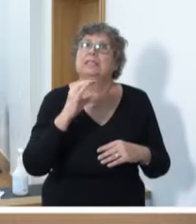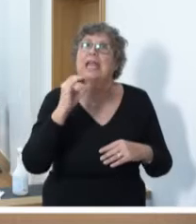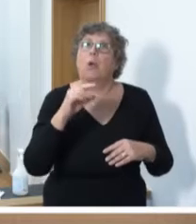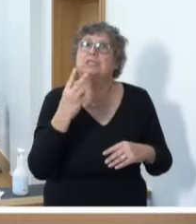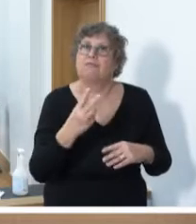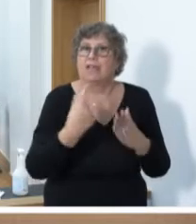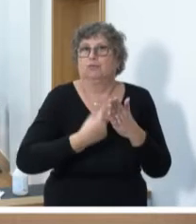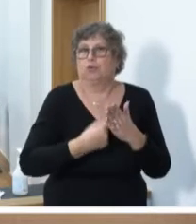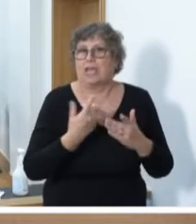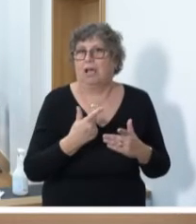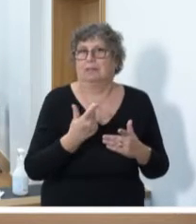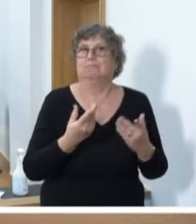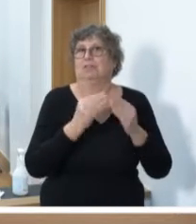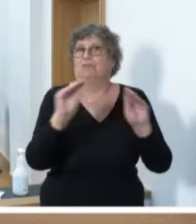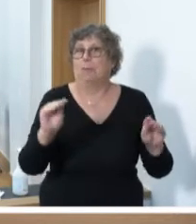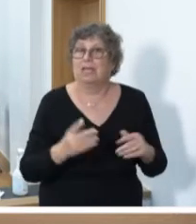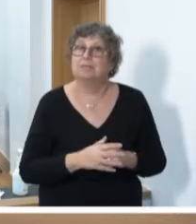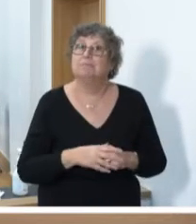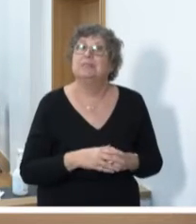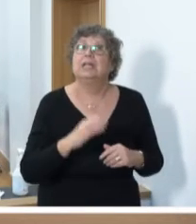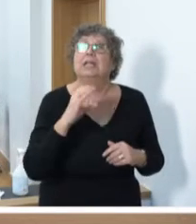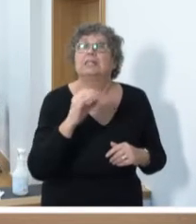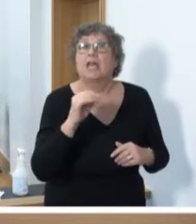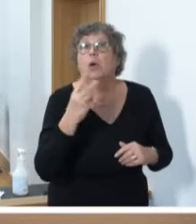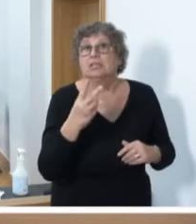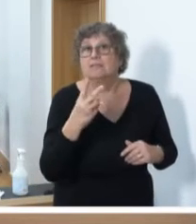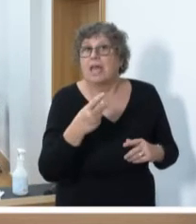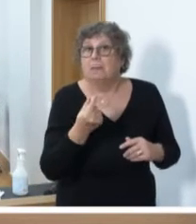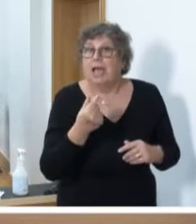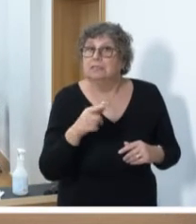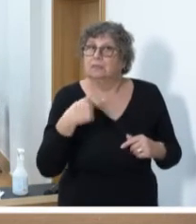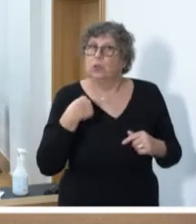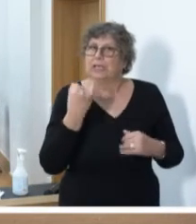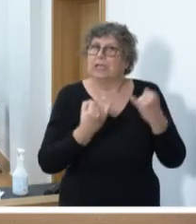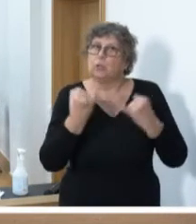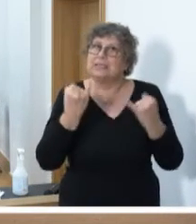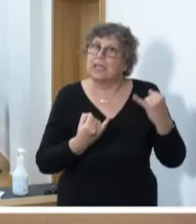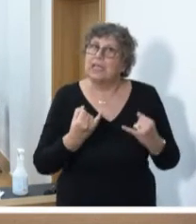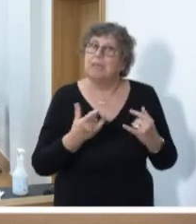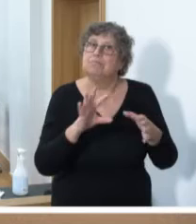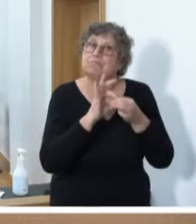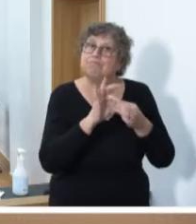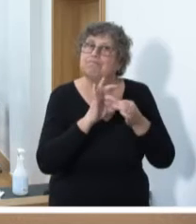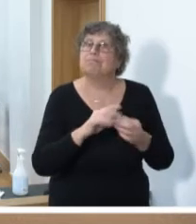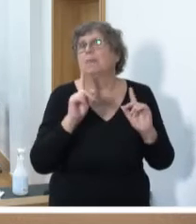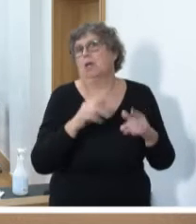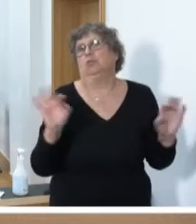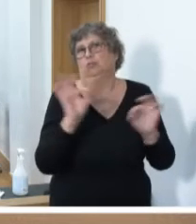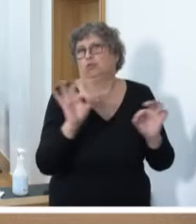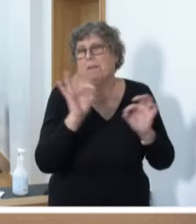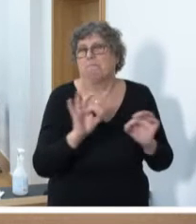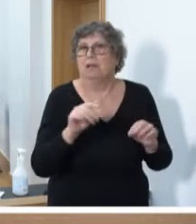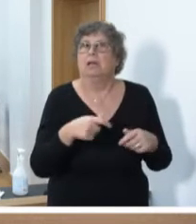einstimmen. Was die CO2-Bepreisung unserer Industrie mittels ETS betrifft, so ist die Lage genauso dramatisch. Das haben die Mitglieder